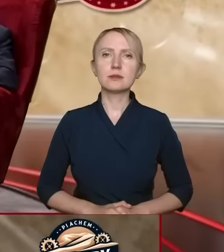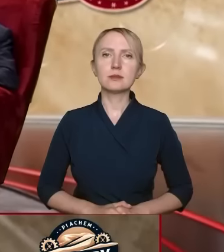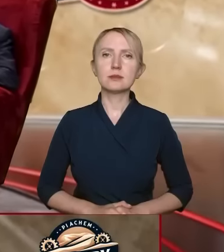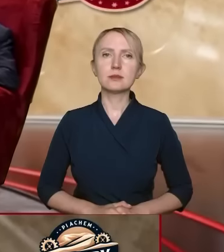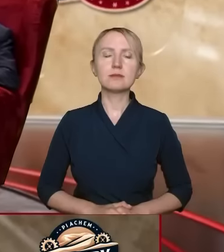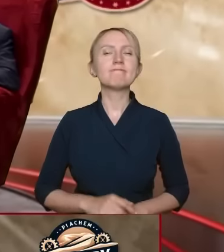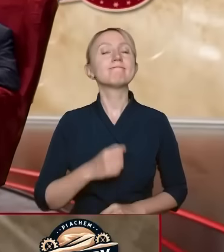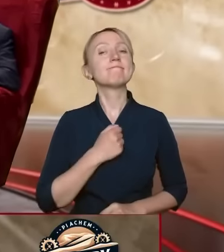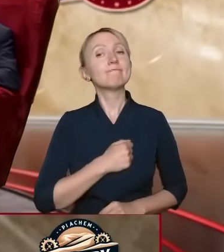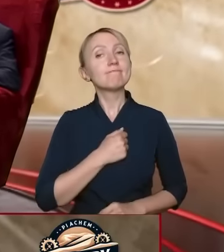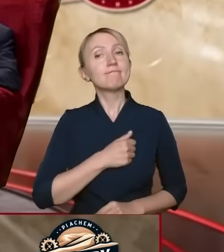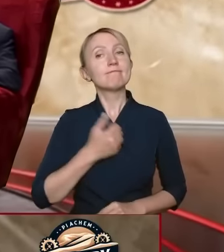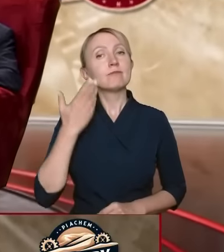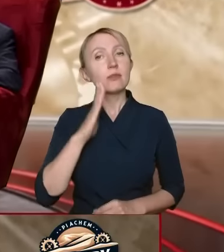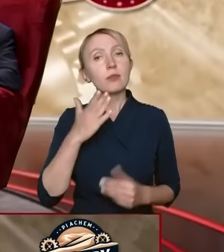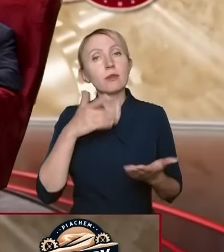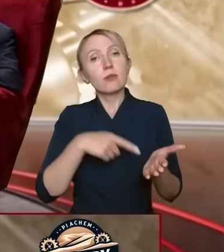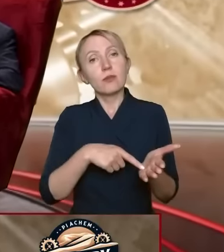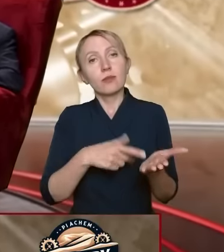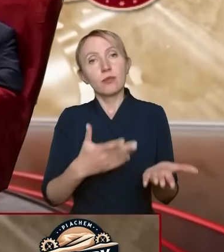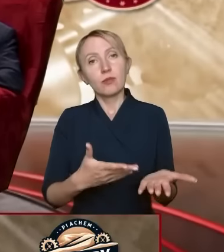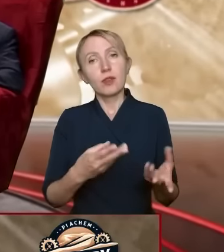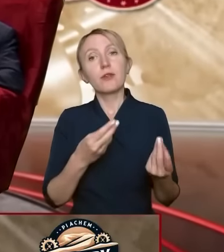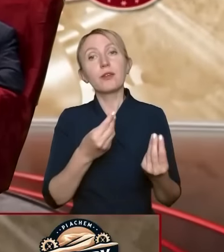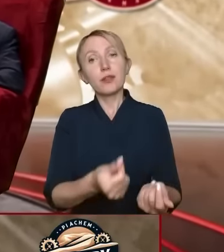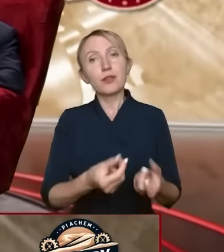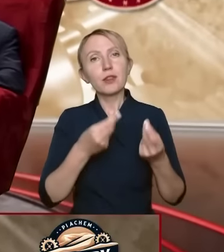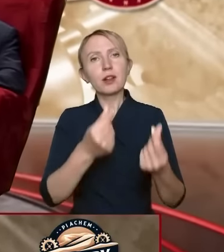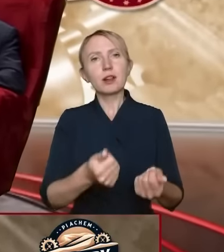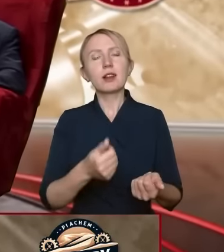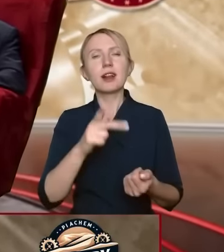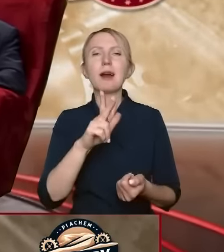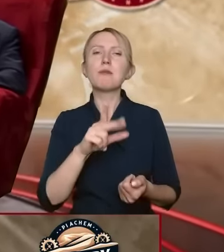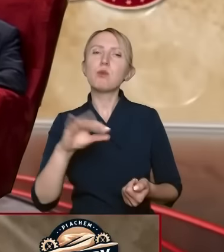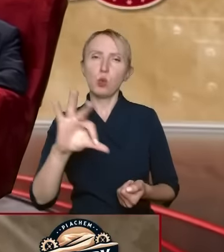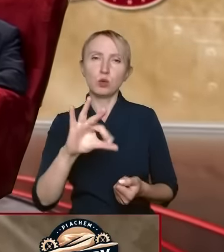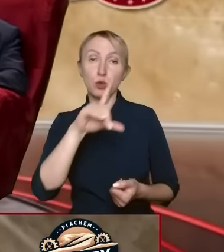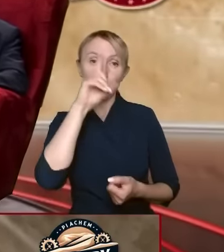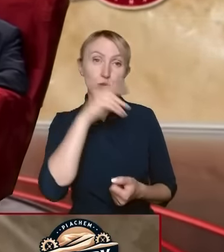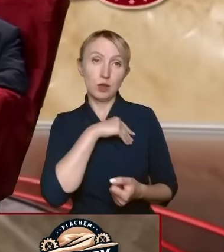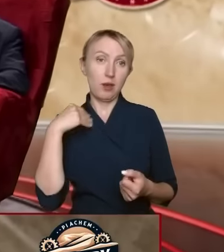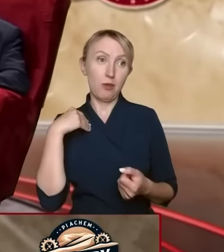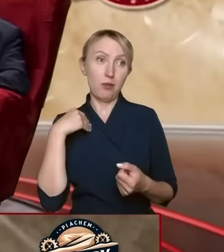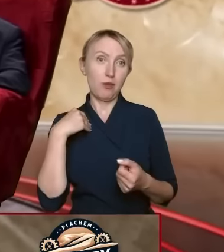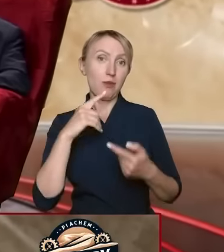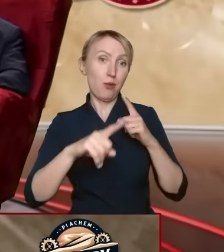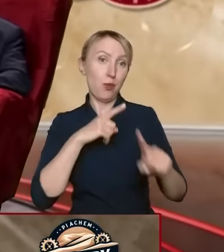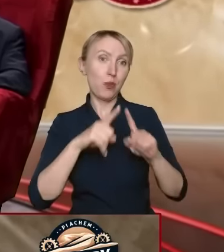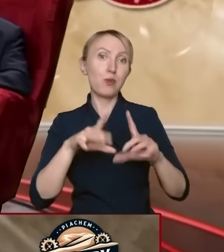Smutne to bardzo, ale to jest cena za finansowanie kampusu. Jak politycy przyjmują pieniądze